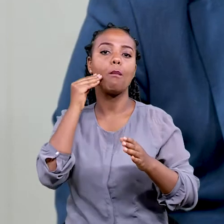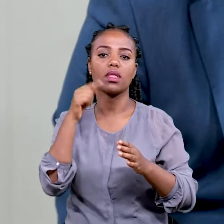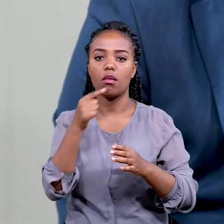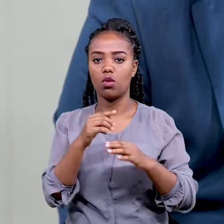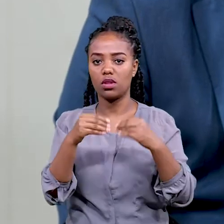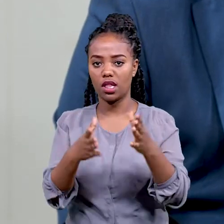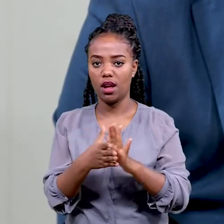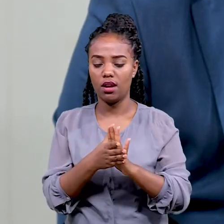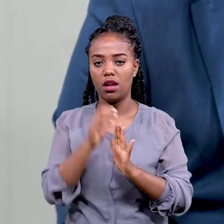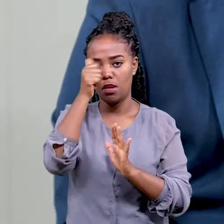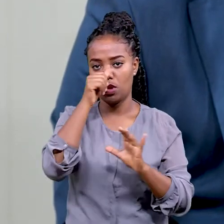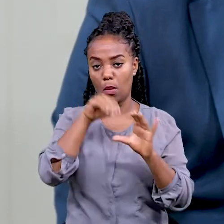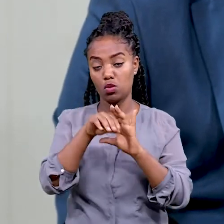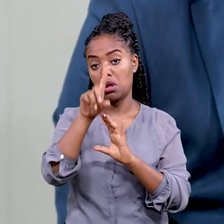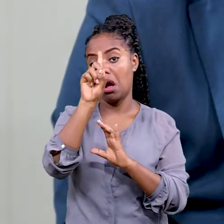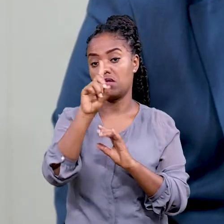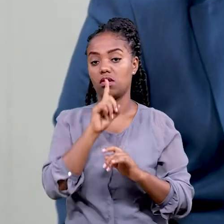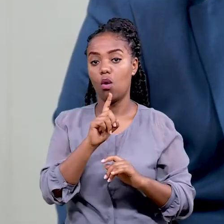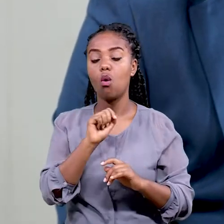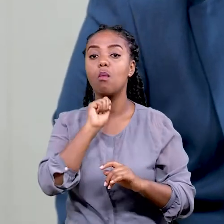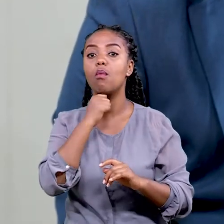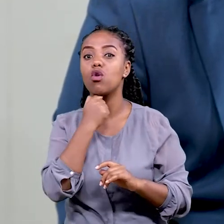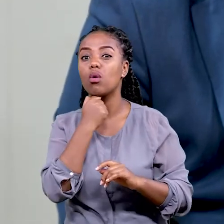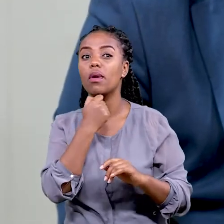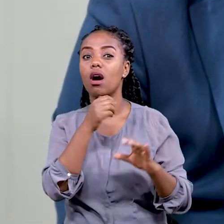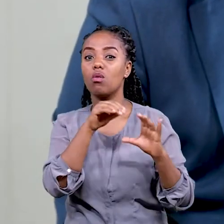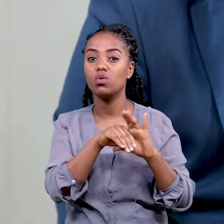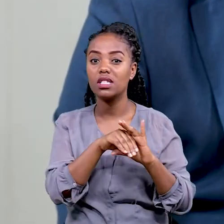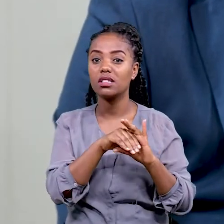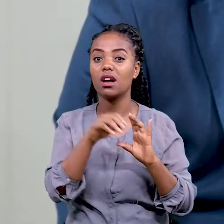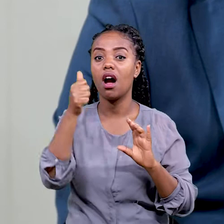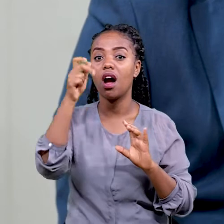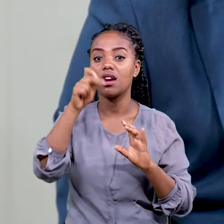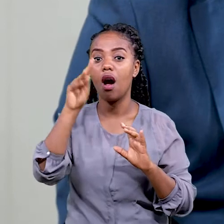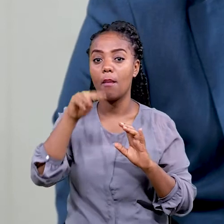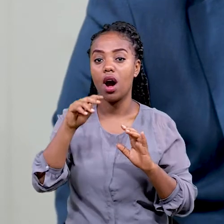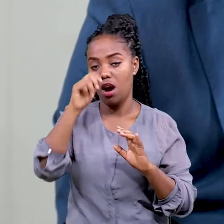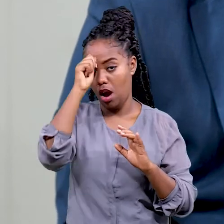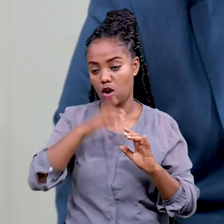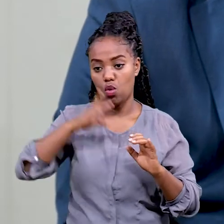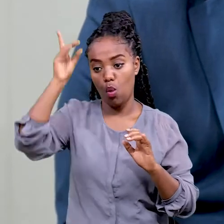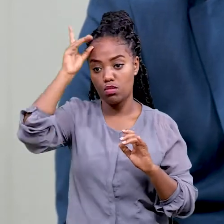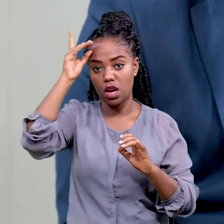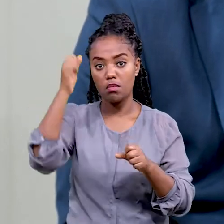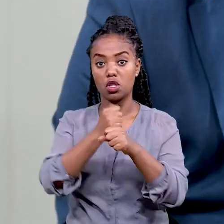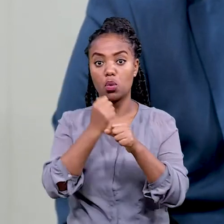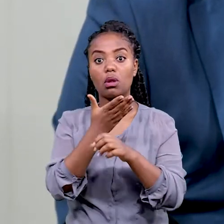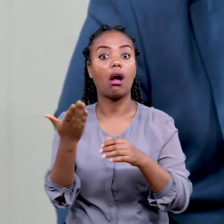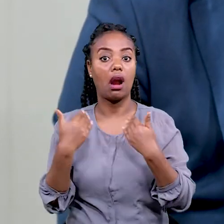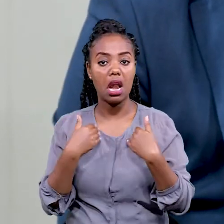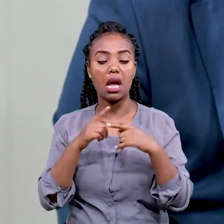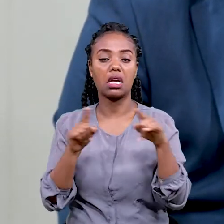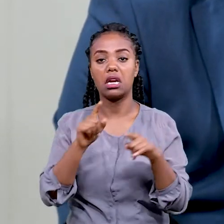ነው። በኢትዮጵያ ውስጥ ያለው አንድ ነው። ቢ ኦሮሚያ ውስጥ ሌላ አዳማ እናቱ ኩምሳ ተቋም የሚረዳው የሚያስቡት ነገር አለ።